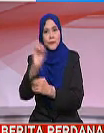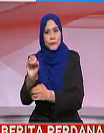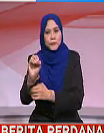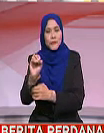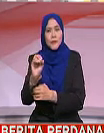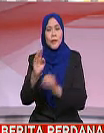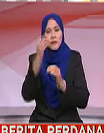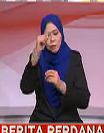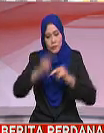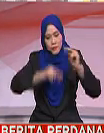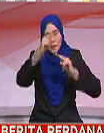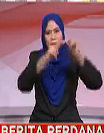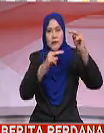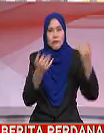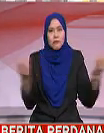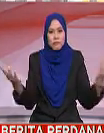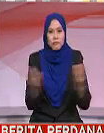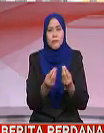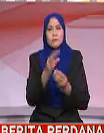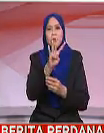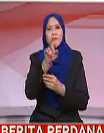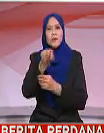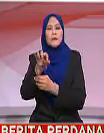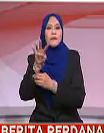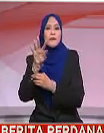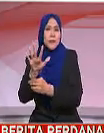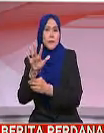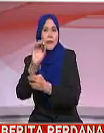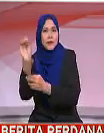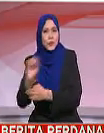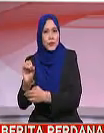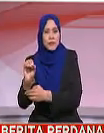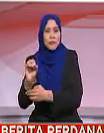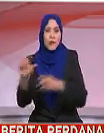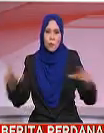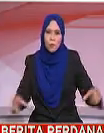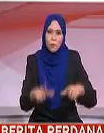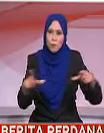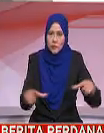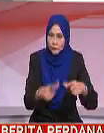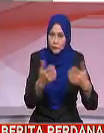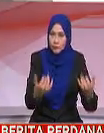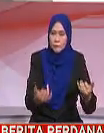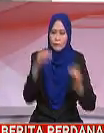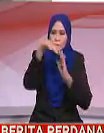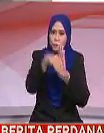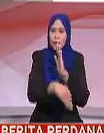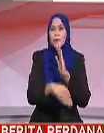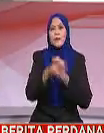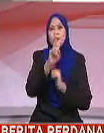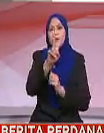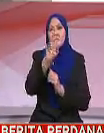Sektor pembinaan menyusut 44.5%, manakala pelombongan dan pengkuarian merosot